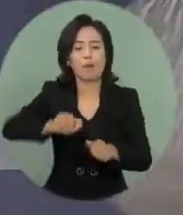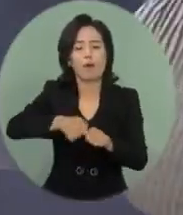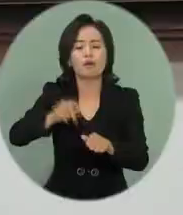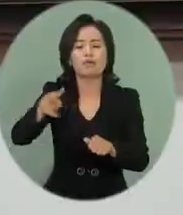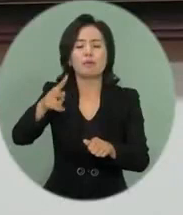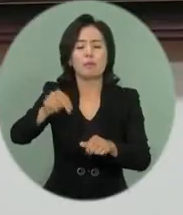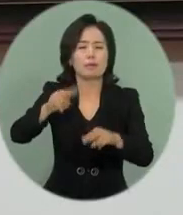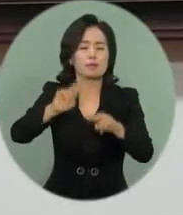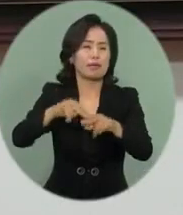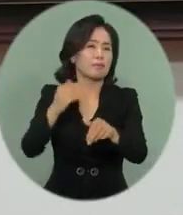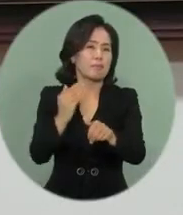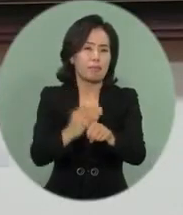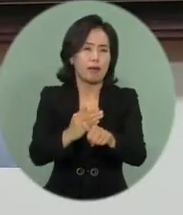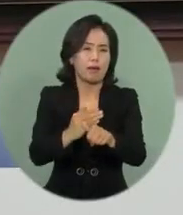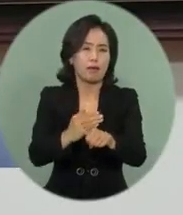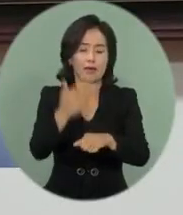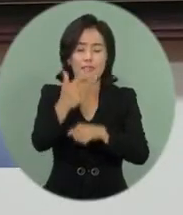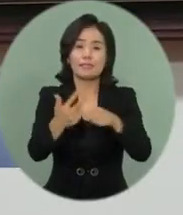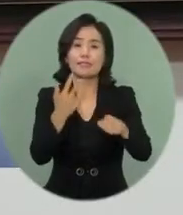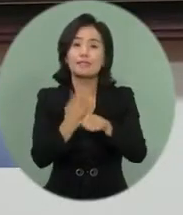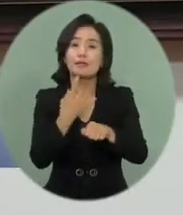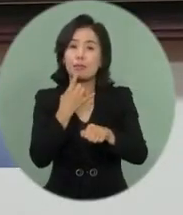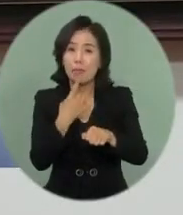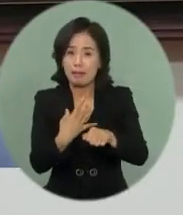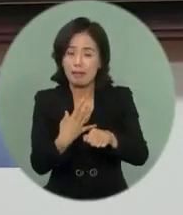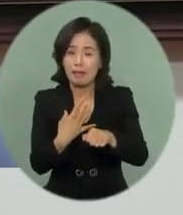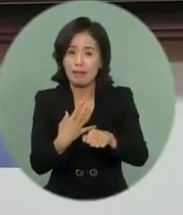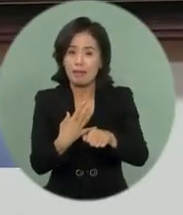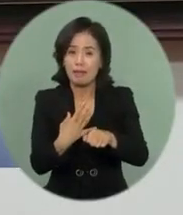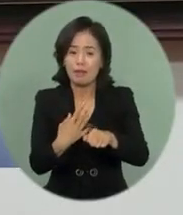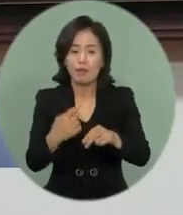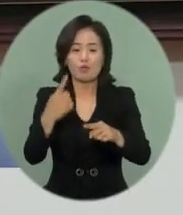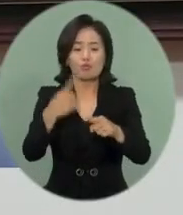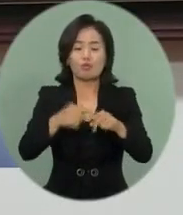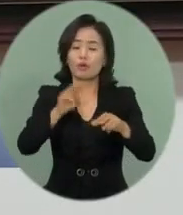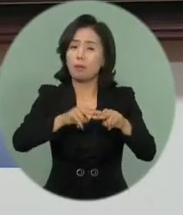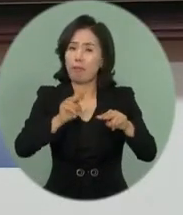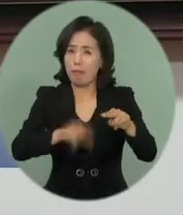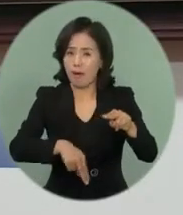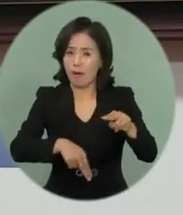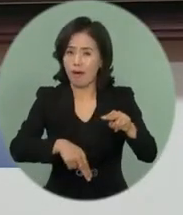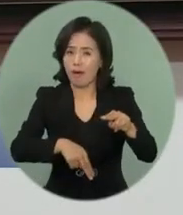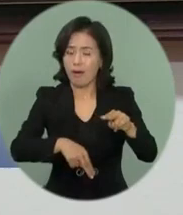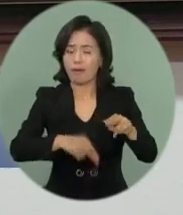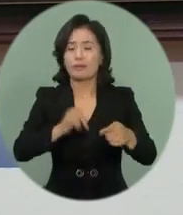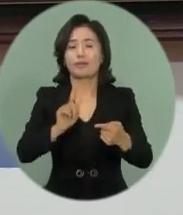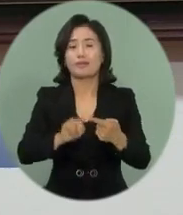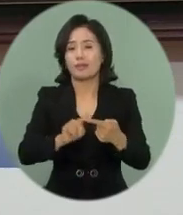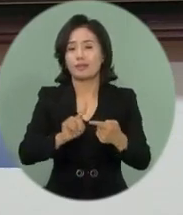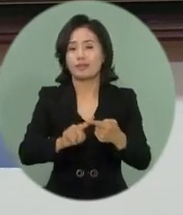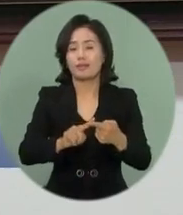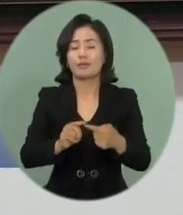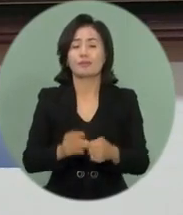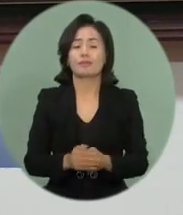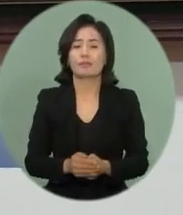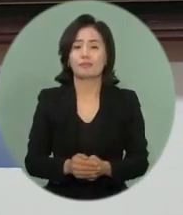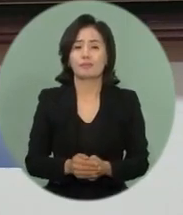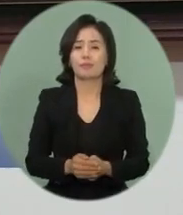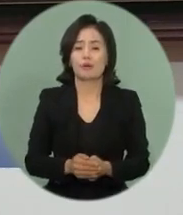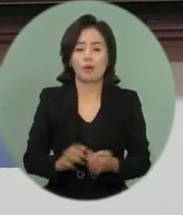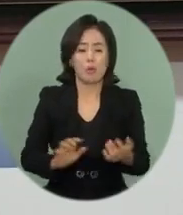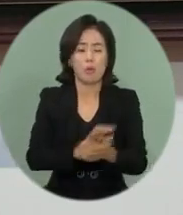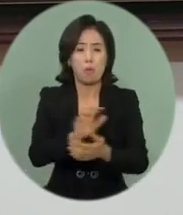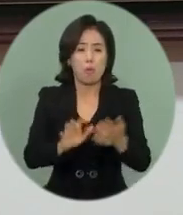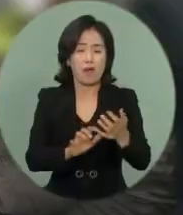직위를 상실했습니다. 7년 만에 중간에 이렇게 대진을 하셨는데 그거에 대해서 뭐 그렇게